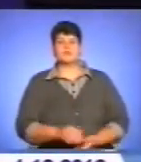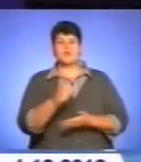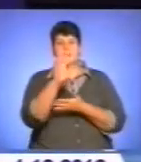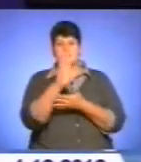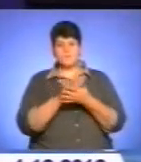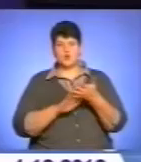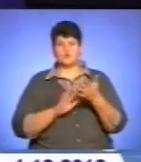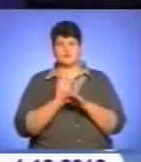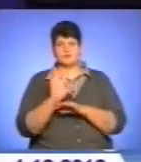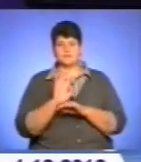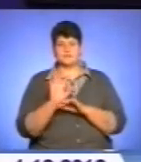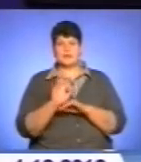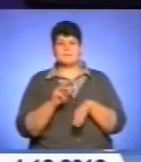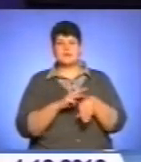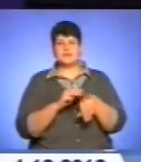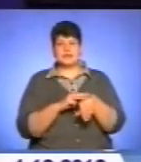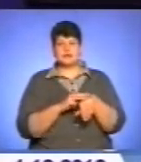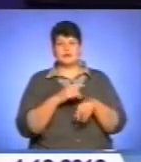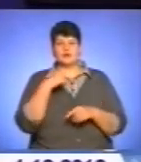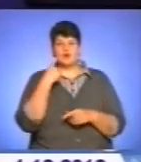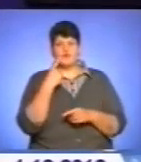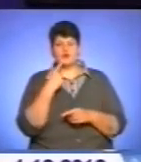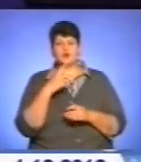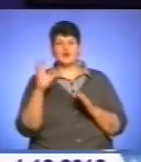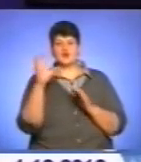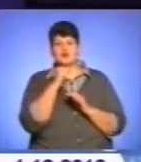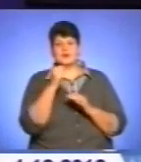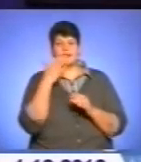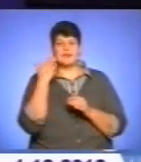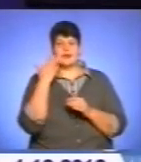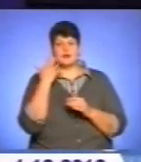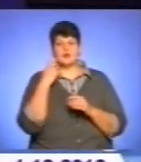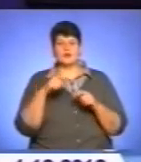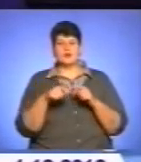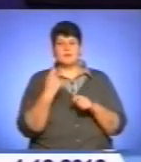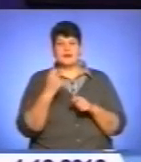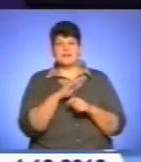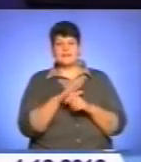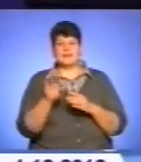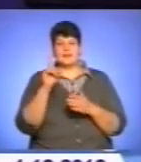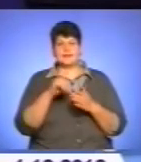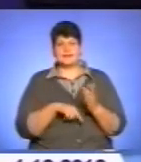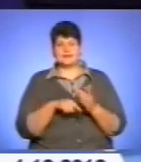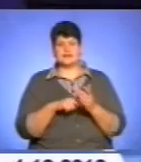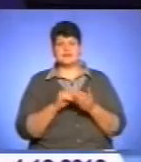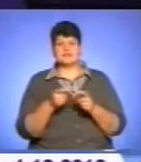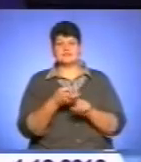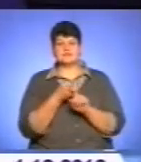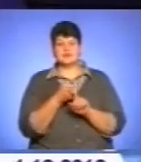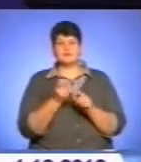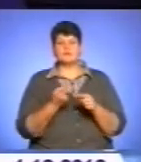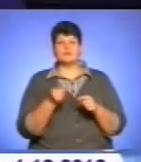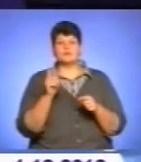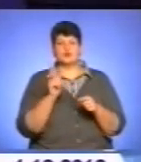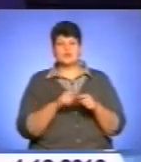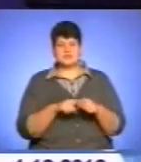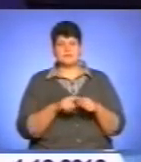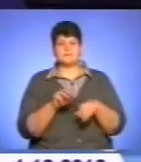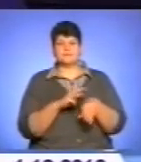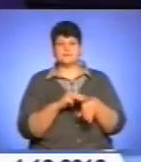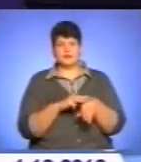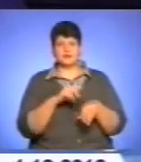Продовжуємо випуск. Міліціонери застерігають, злодії легко ламають ненадійні замки. Про це сюжет сектору зв'язків з громадськістю МВС України